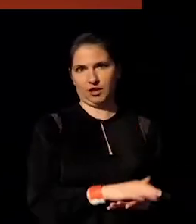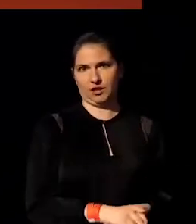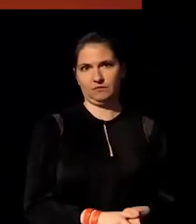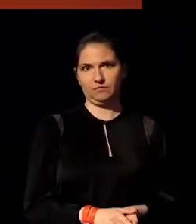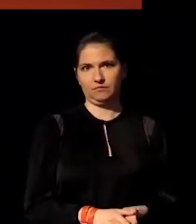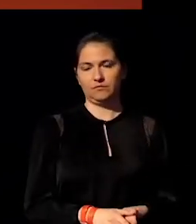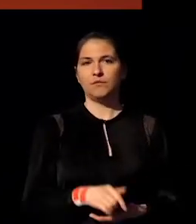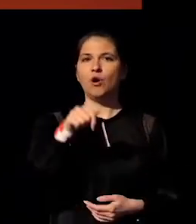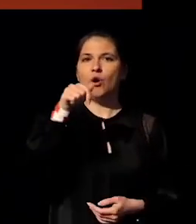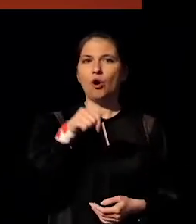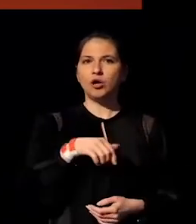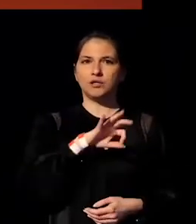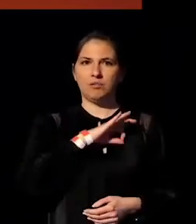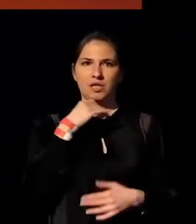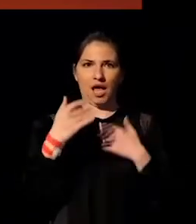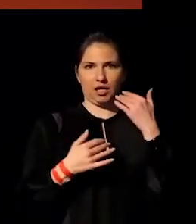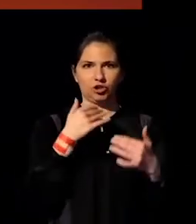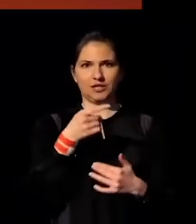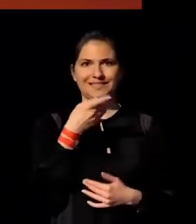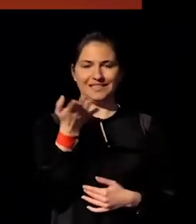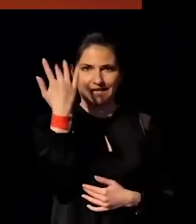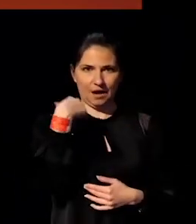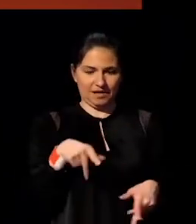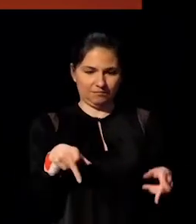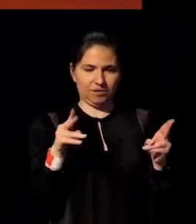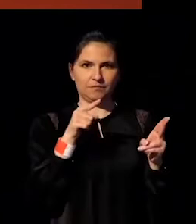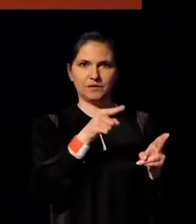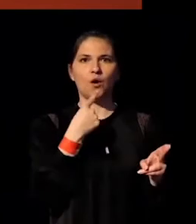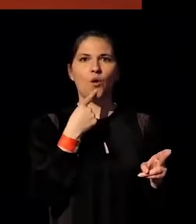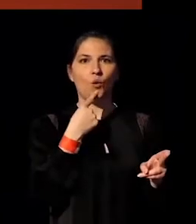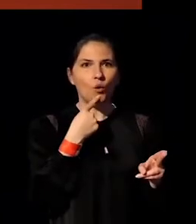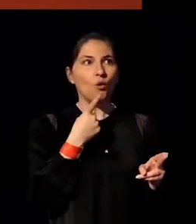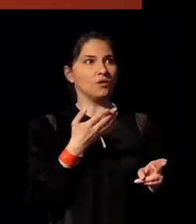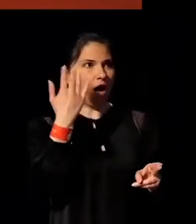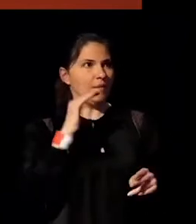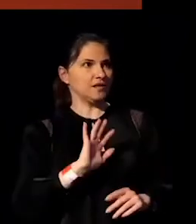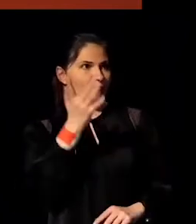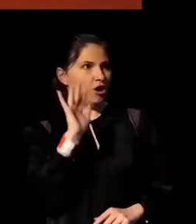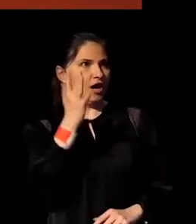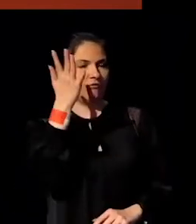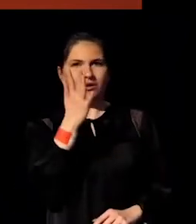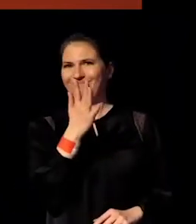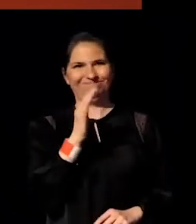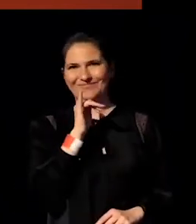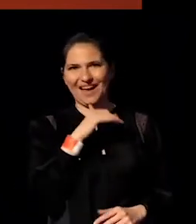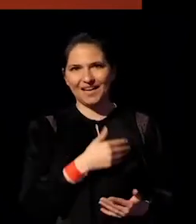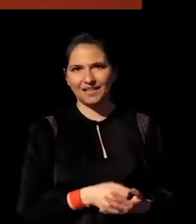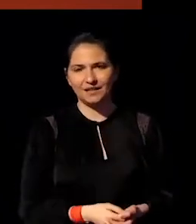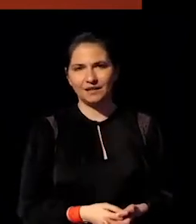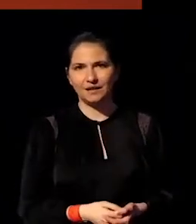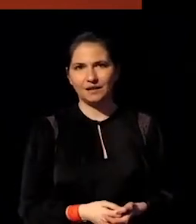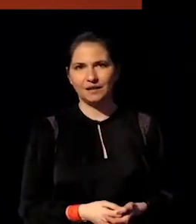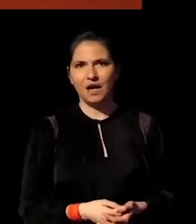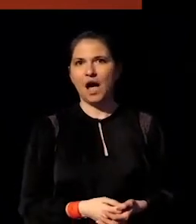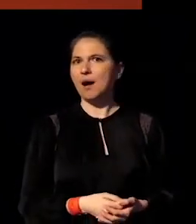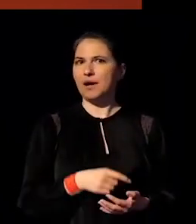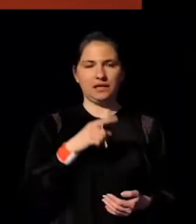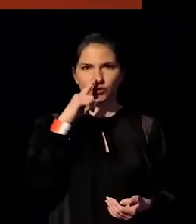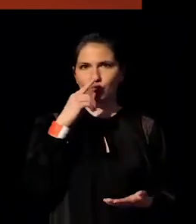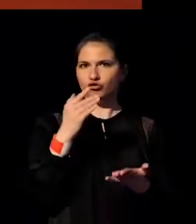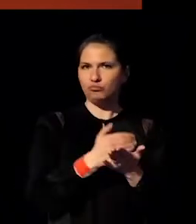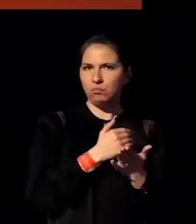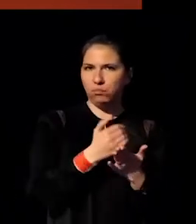gilt heute in der Parteigeschichte nicht als die große Erfolgsstory. Aber sie war auch mehr als